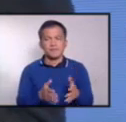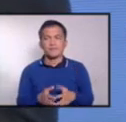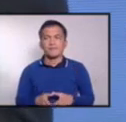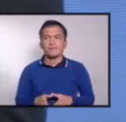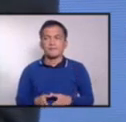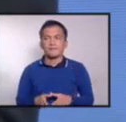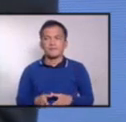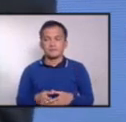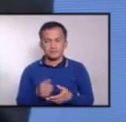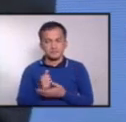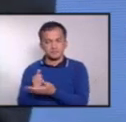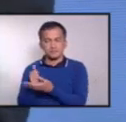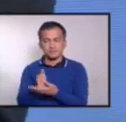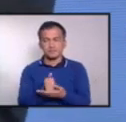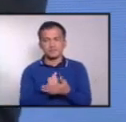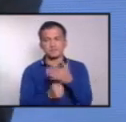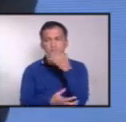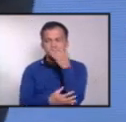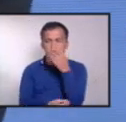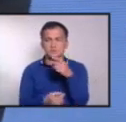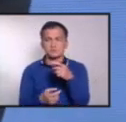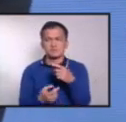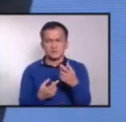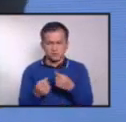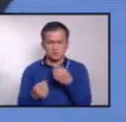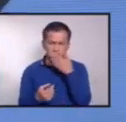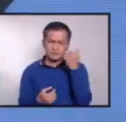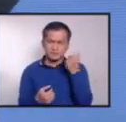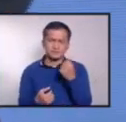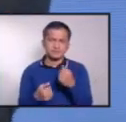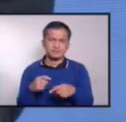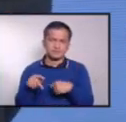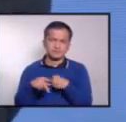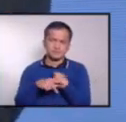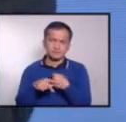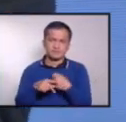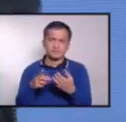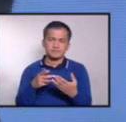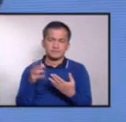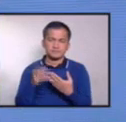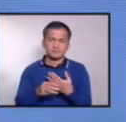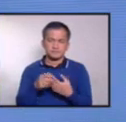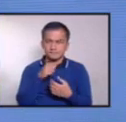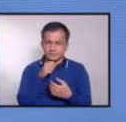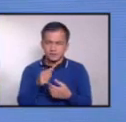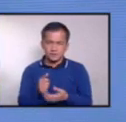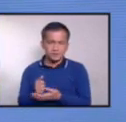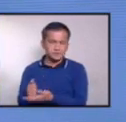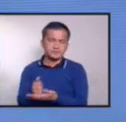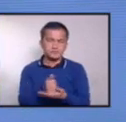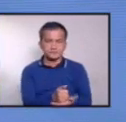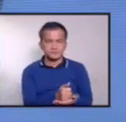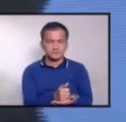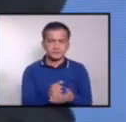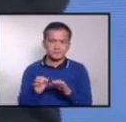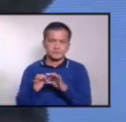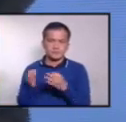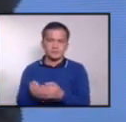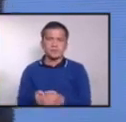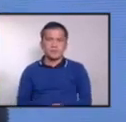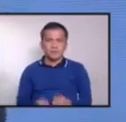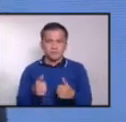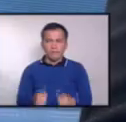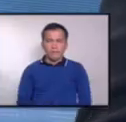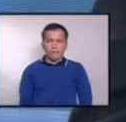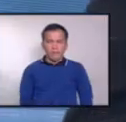na nakakatulong sa mahirap, edi gawin na nating permanente yung programa, hindi yung pagtulong dun sa isang pamilya lang. Okay,